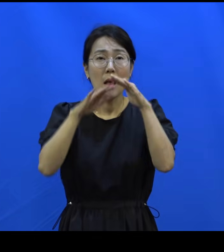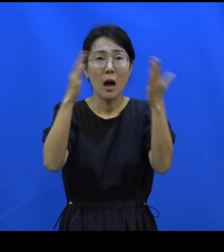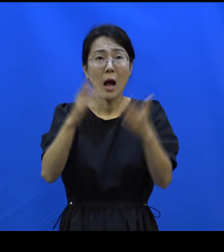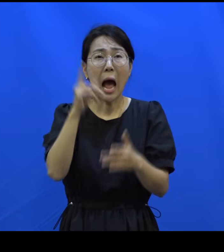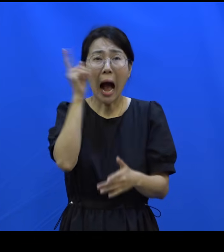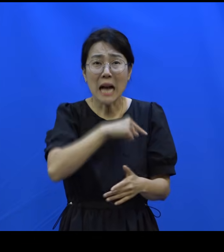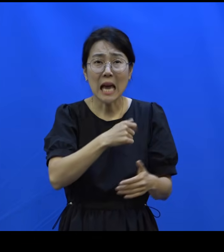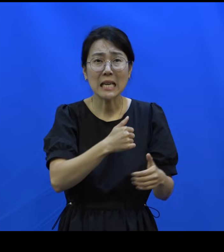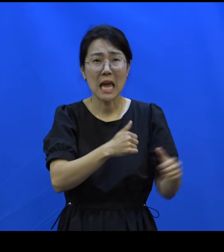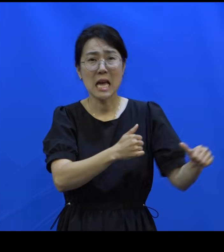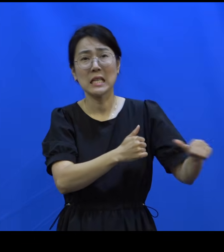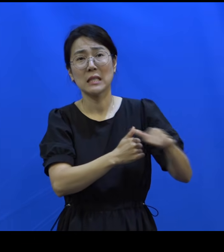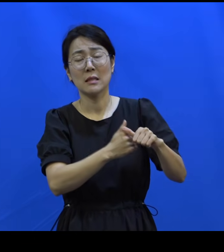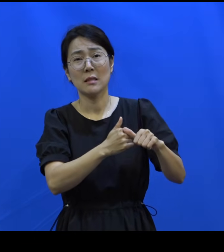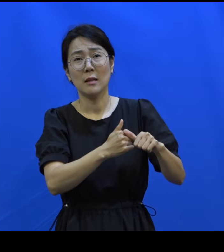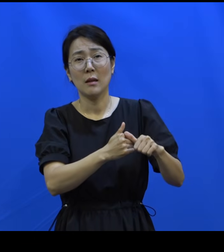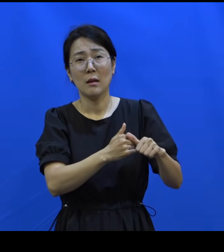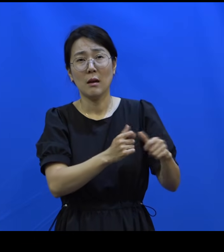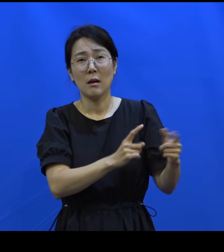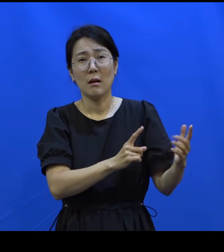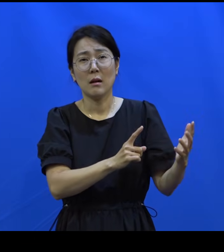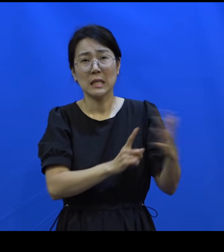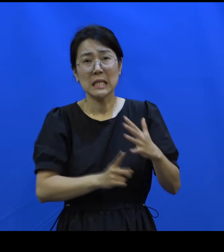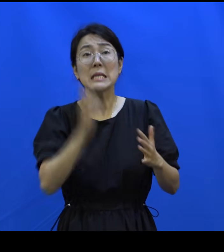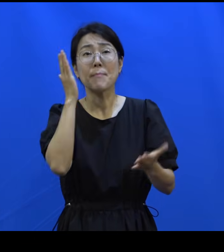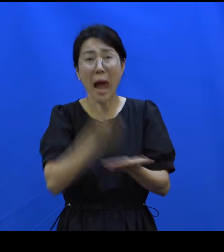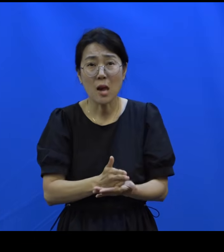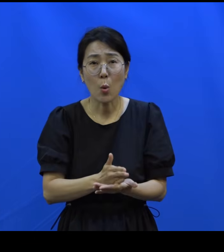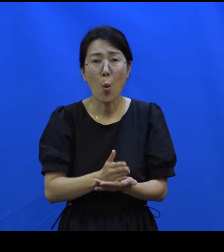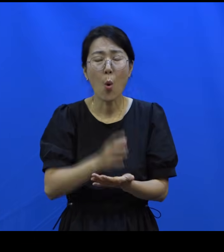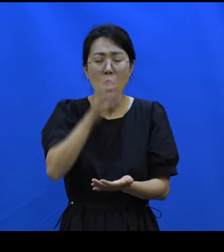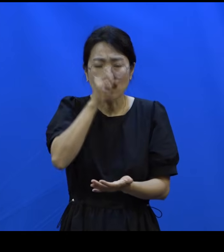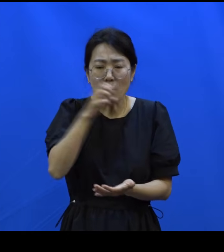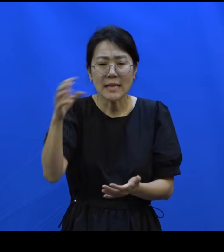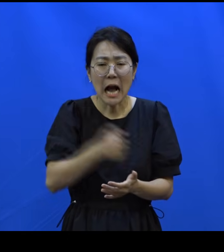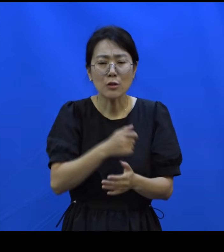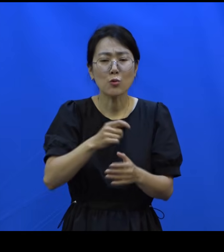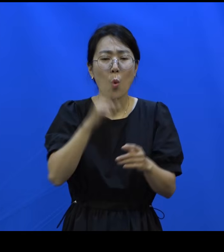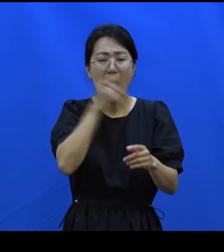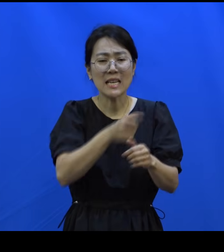악에게 지지 말고 선으로 악을 이기라.